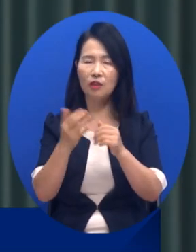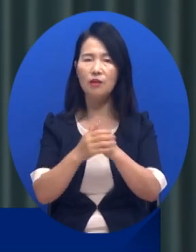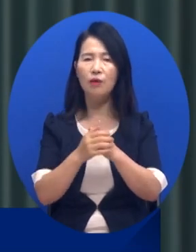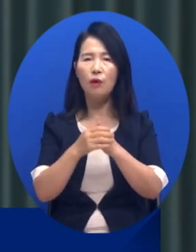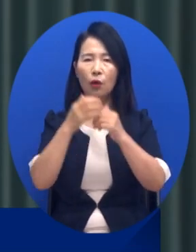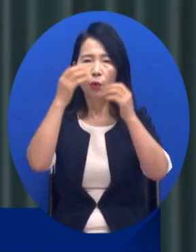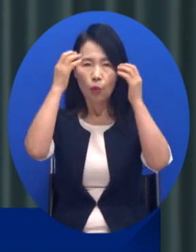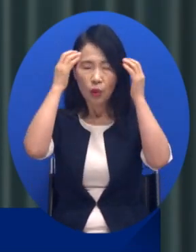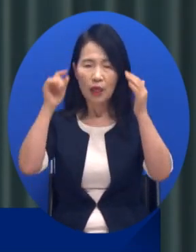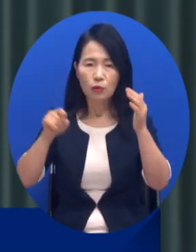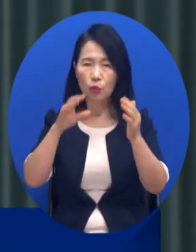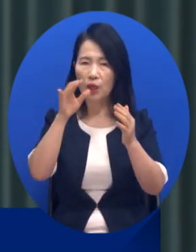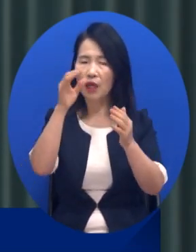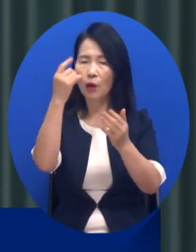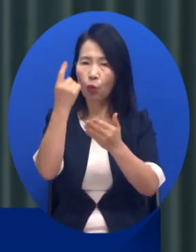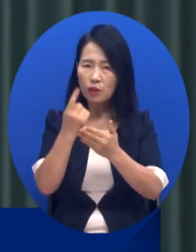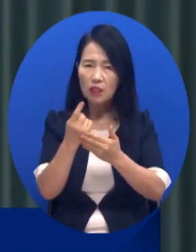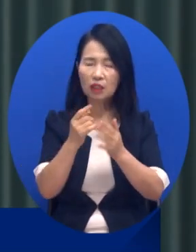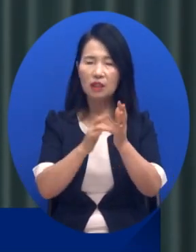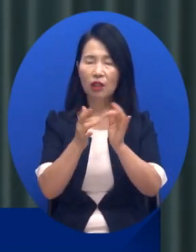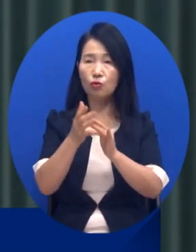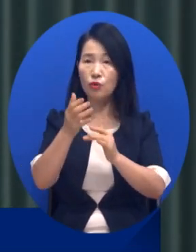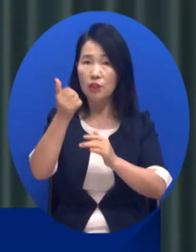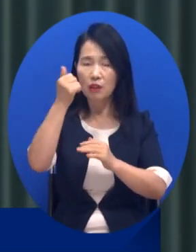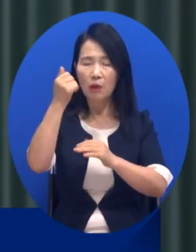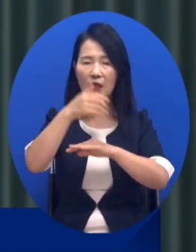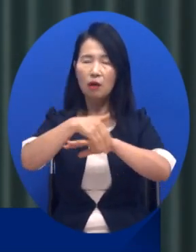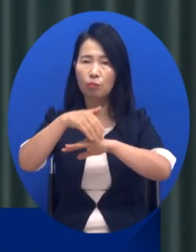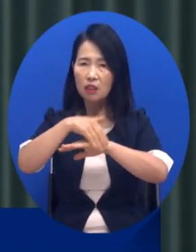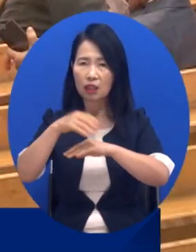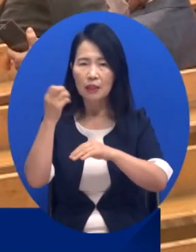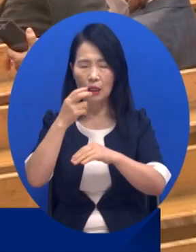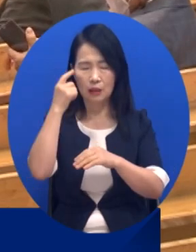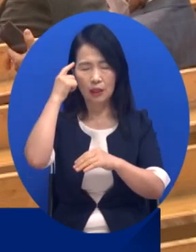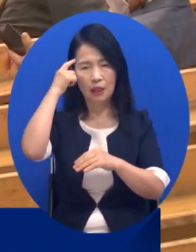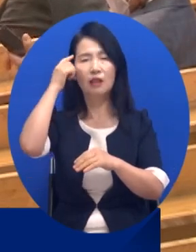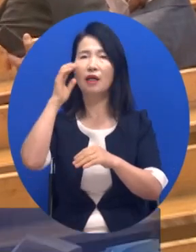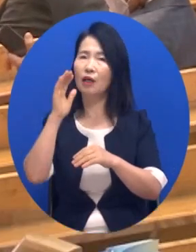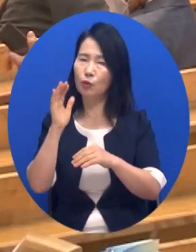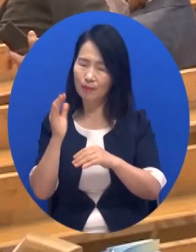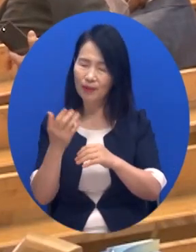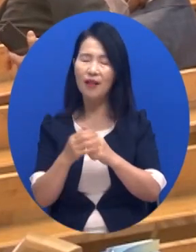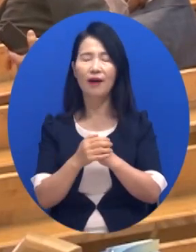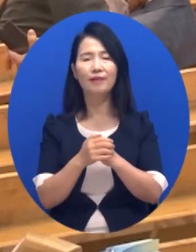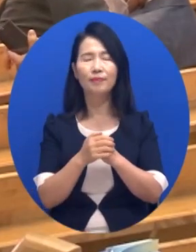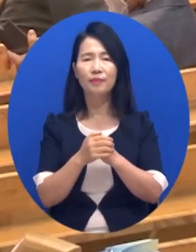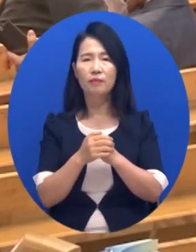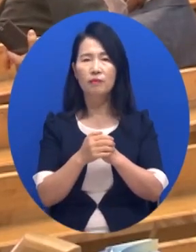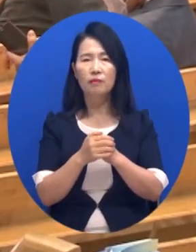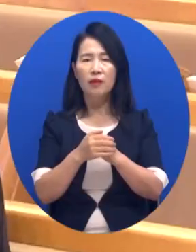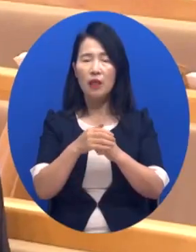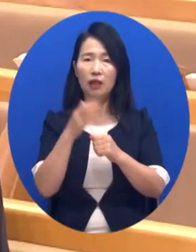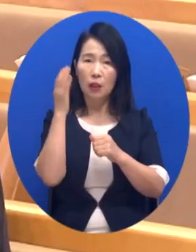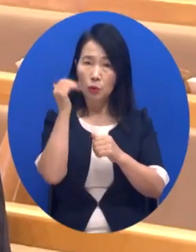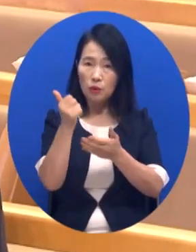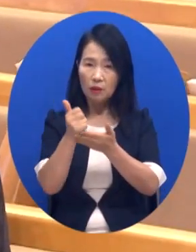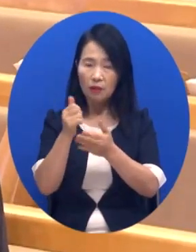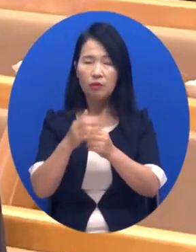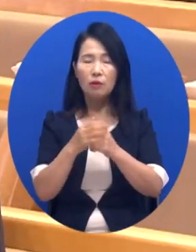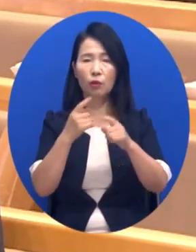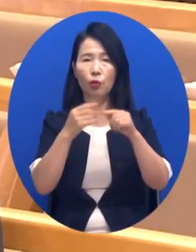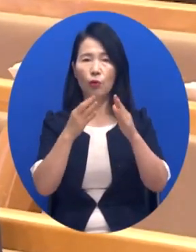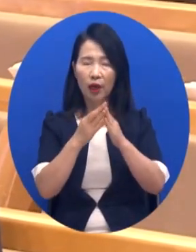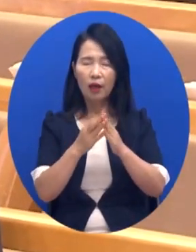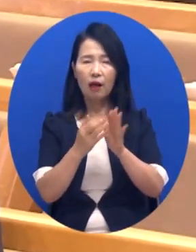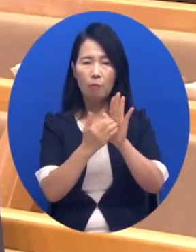고난 속에 임한 예수님의 섭리를 다시 깨닫습니다. 문 대통령은 교회가 방역에 앞장서